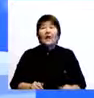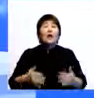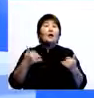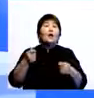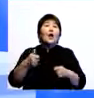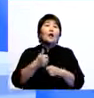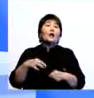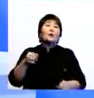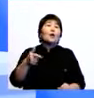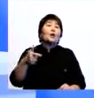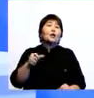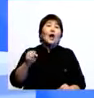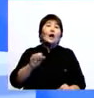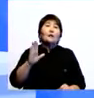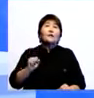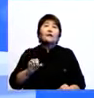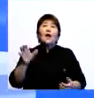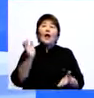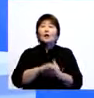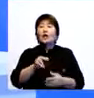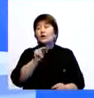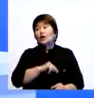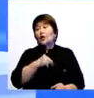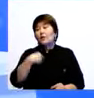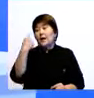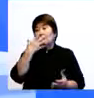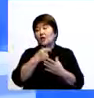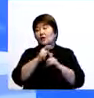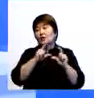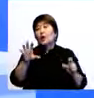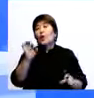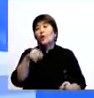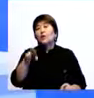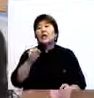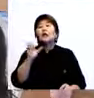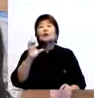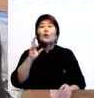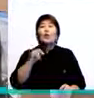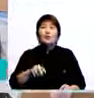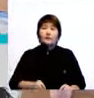Сегодня Аким области Гульшара Абдыкаликова ознакомилась с работой частной школы «Ортаскул».